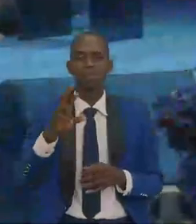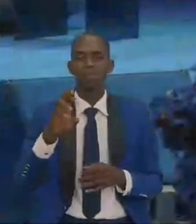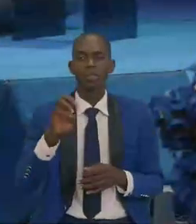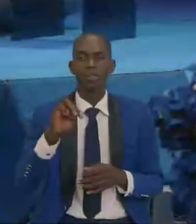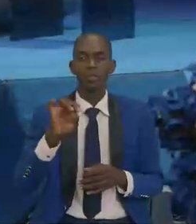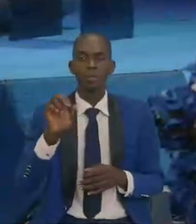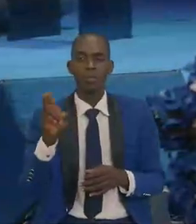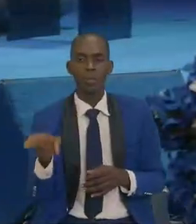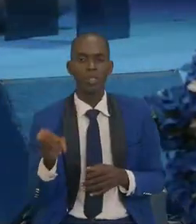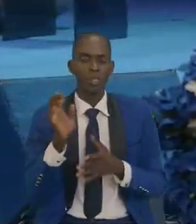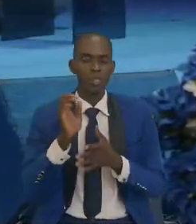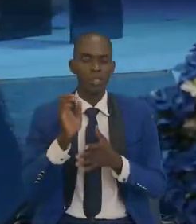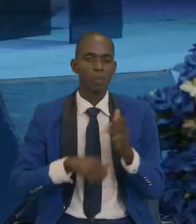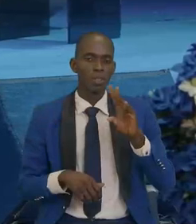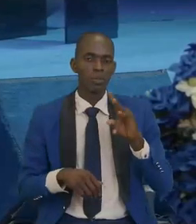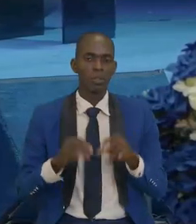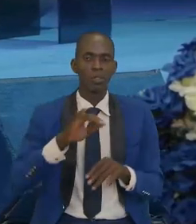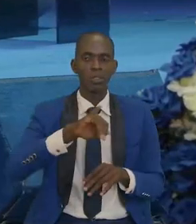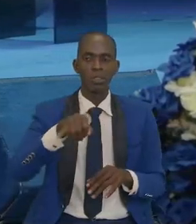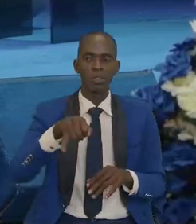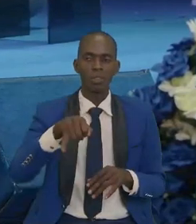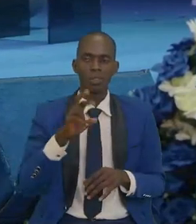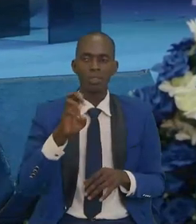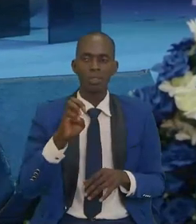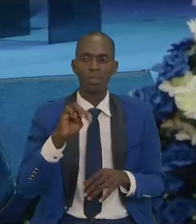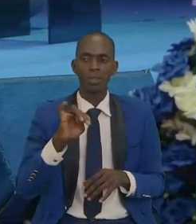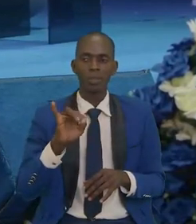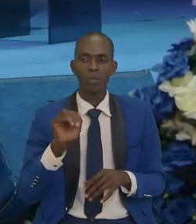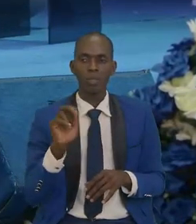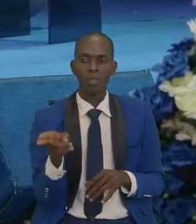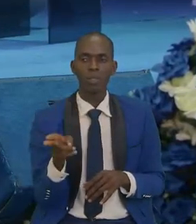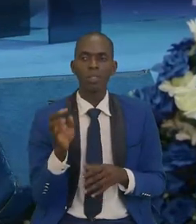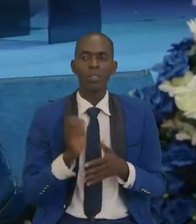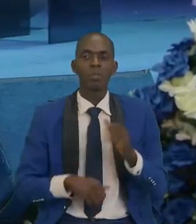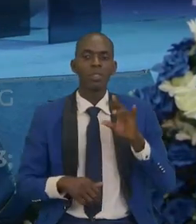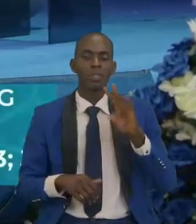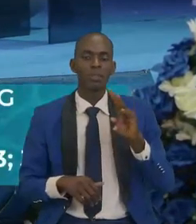Voyons, Jérémie 17, verset 14.